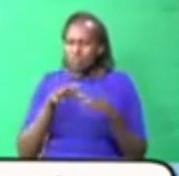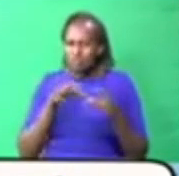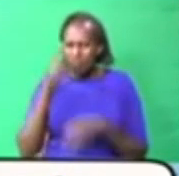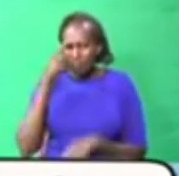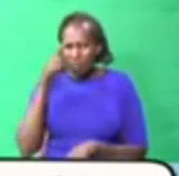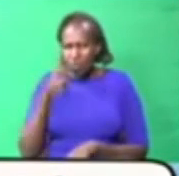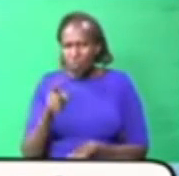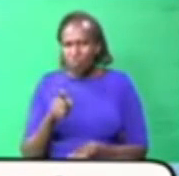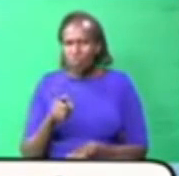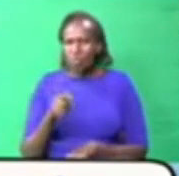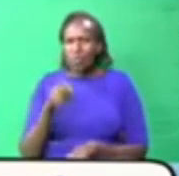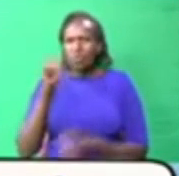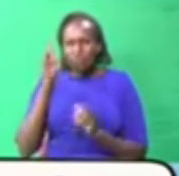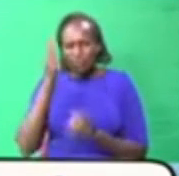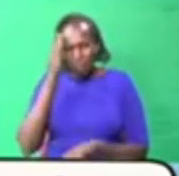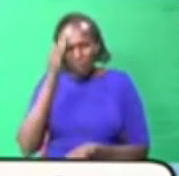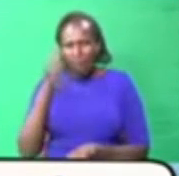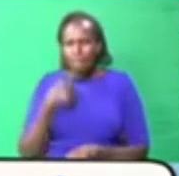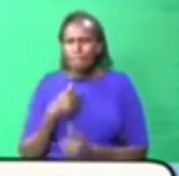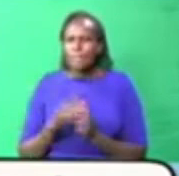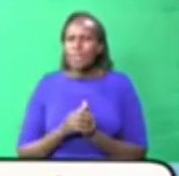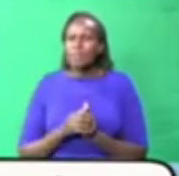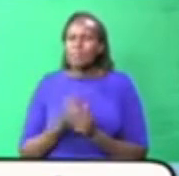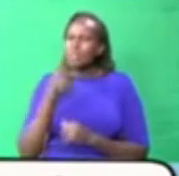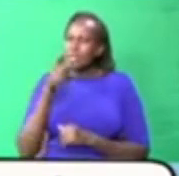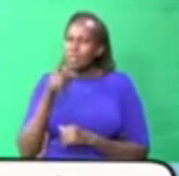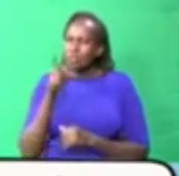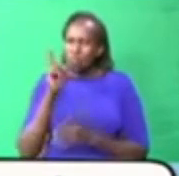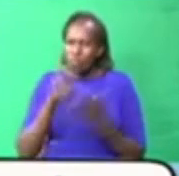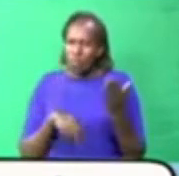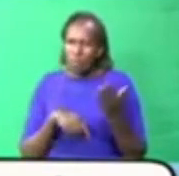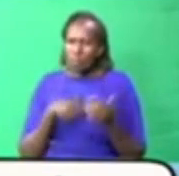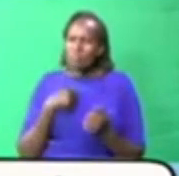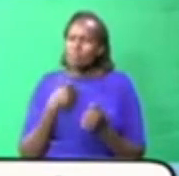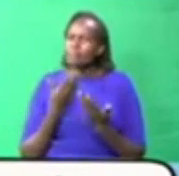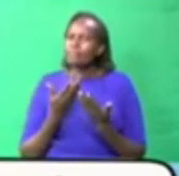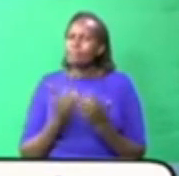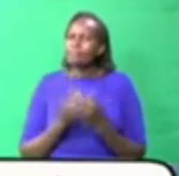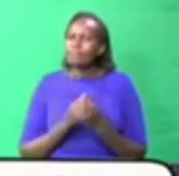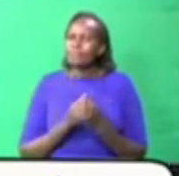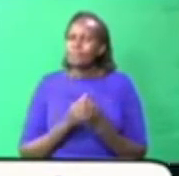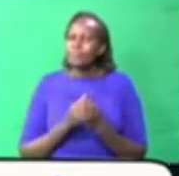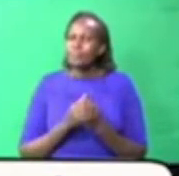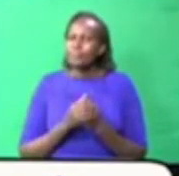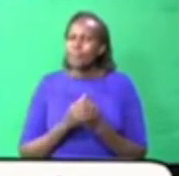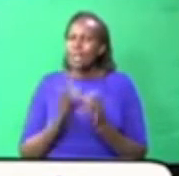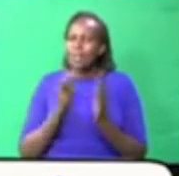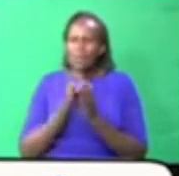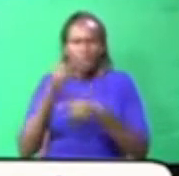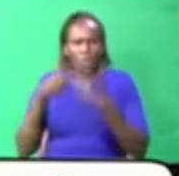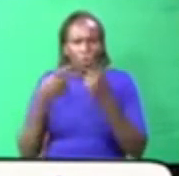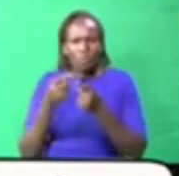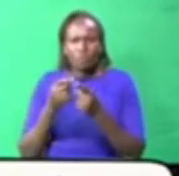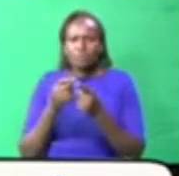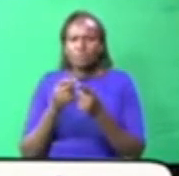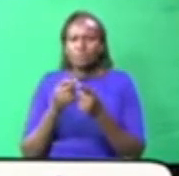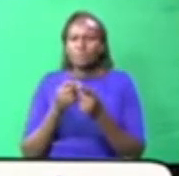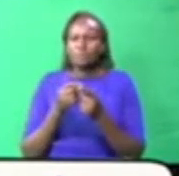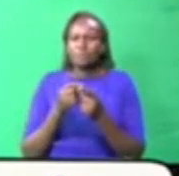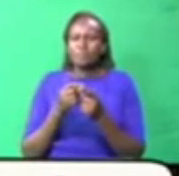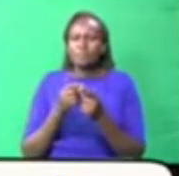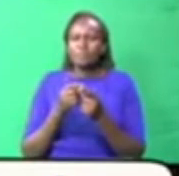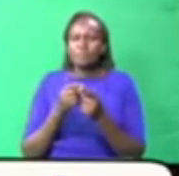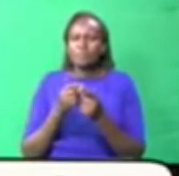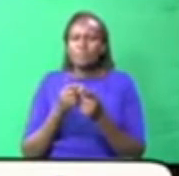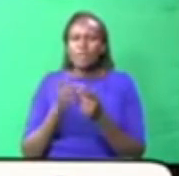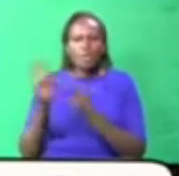muweze kuidentify na mimi. Nikwambie mimi niko naomba moja, ninaomba ya kwamba we are not going to normalcy, ya kwamba turudi kwa mambo